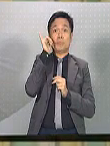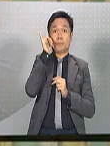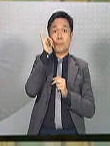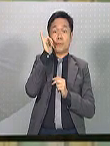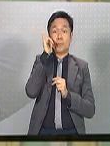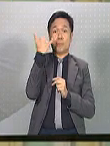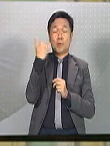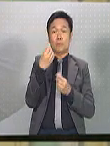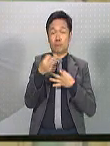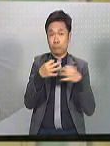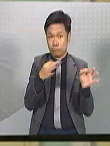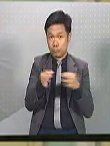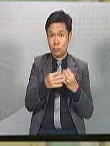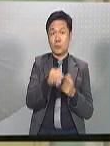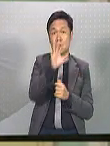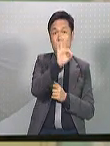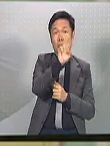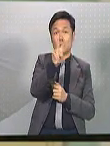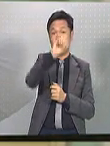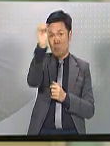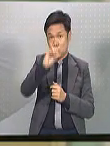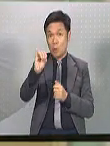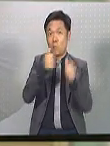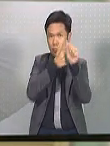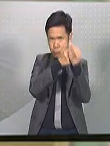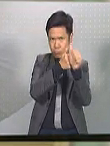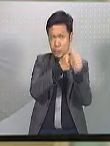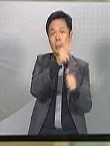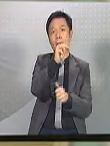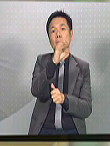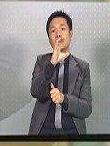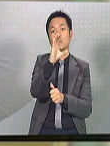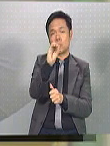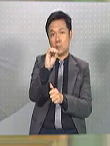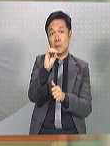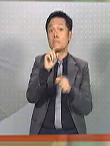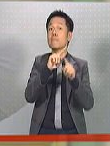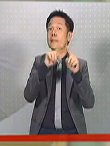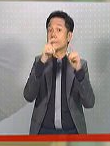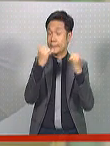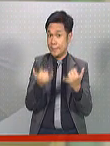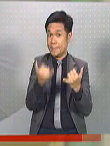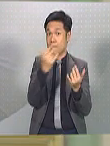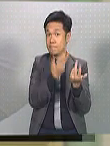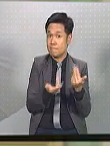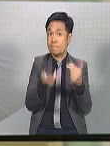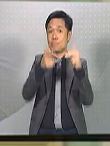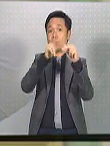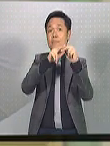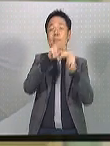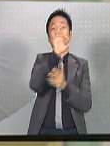menjemput 92-100 pembacaan rakyat kepada larangan dan hari ini ia meningkat